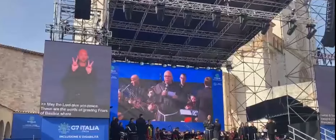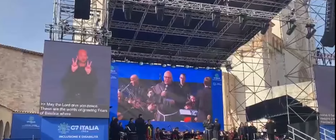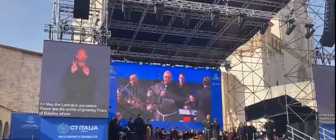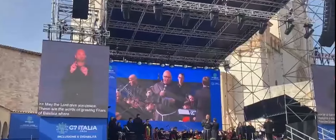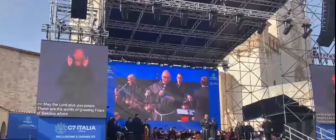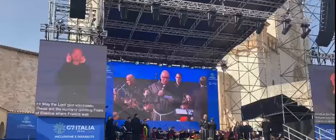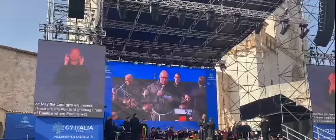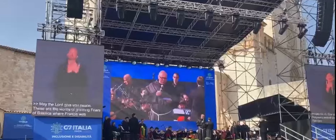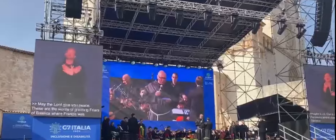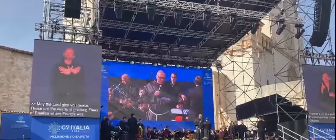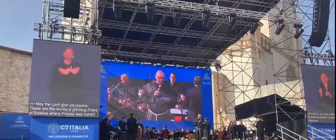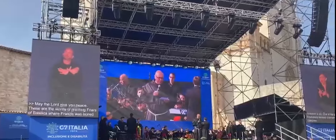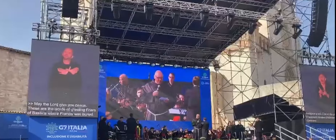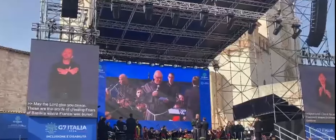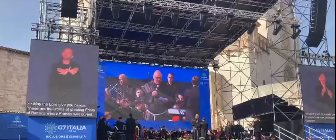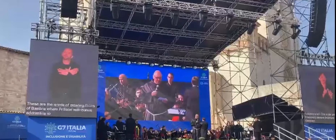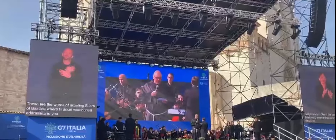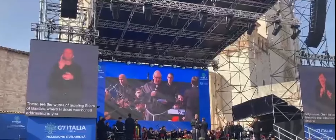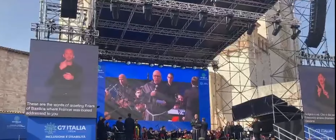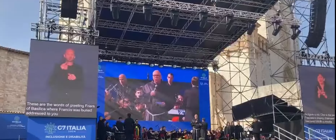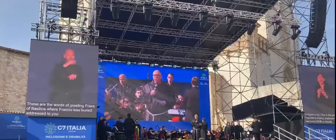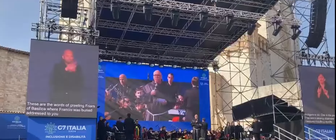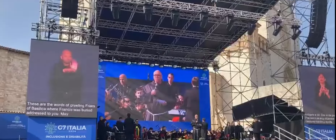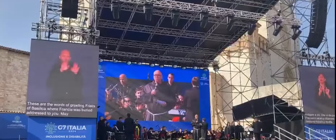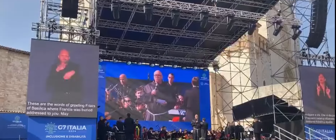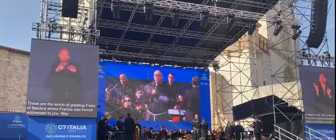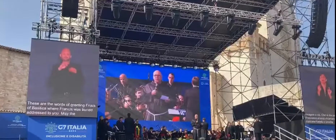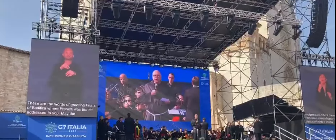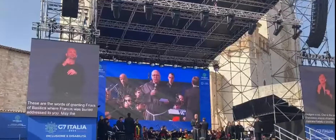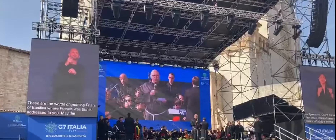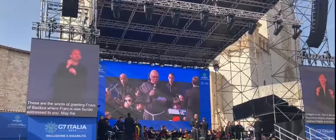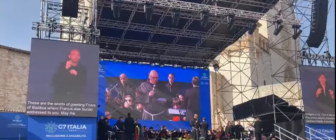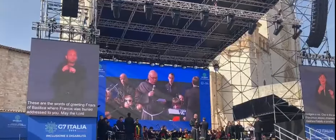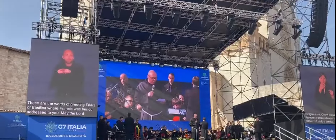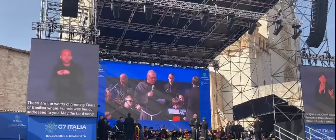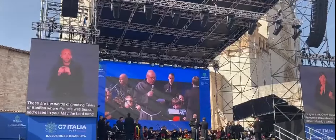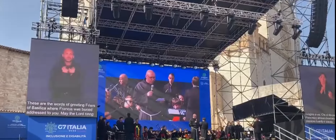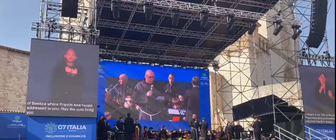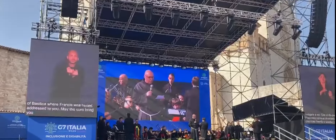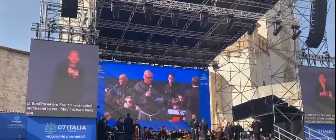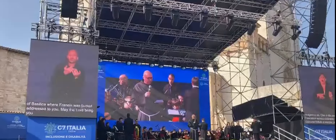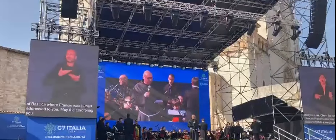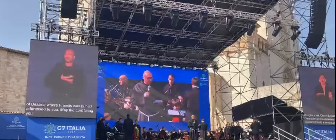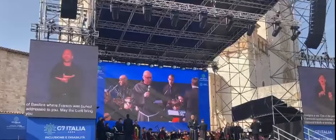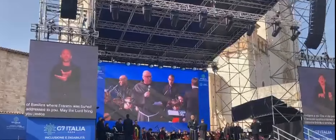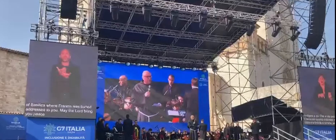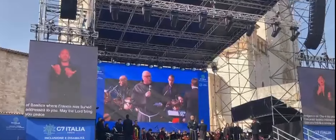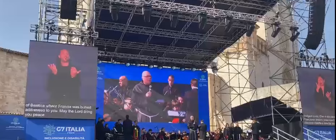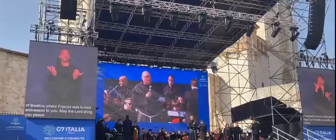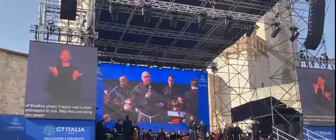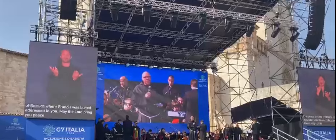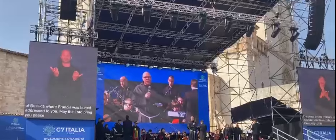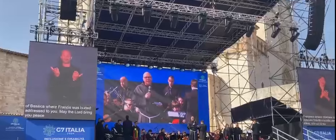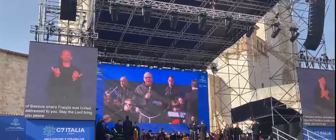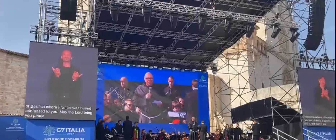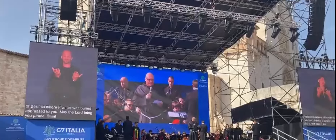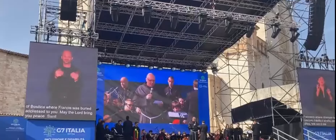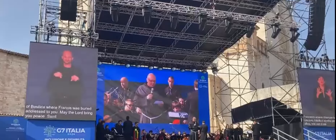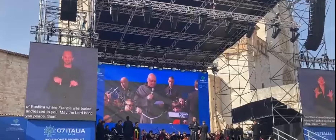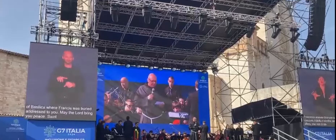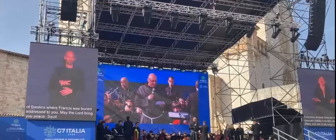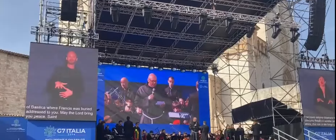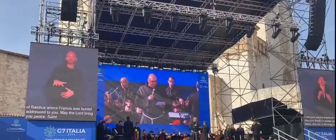ciascuno fratello e sorella. Penso allora che non vi sia un luogo più appropriato di questo per iniziare